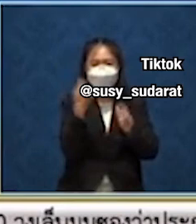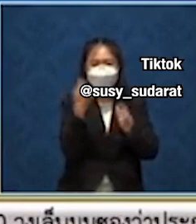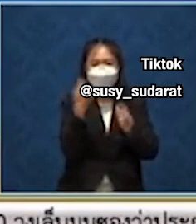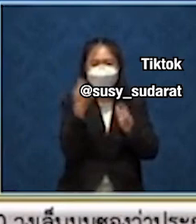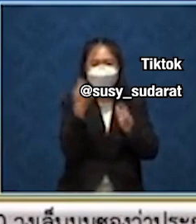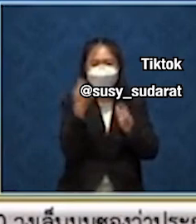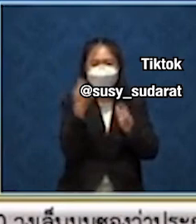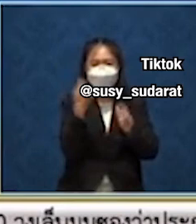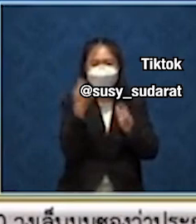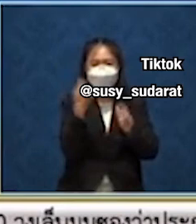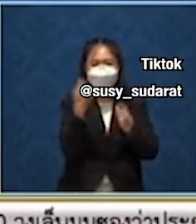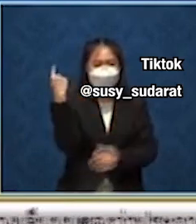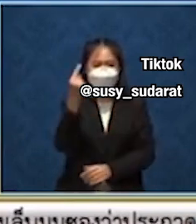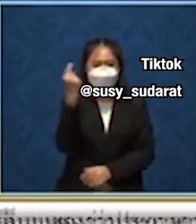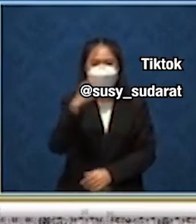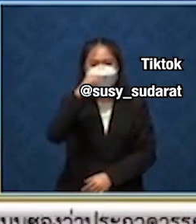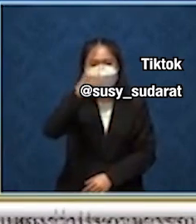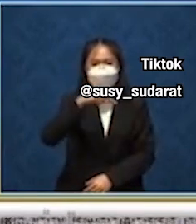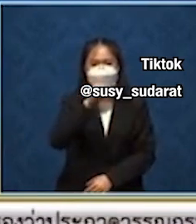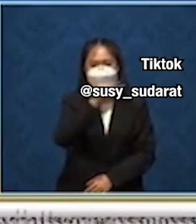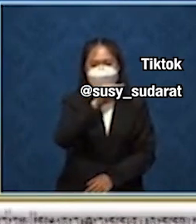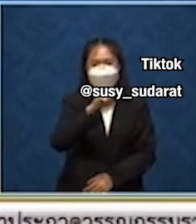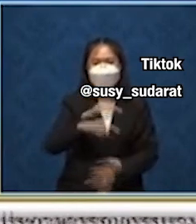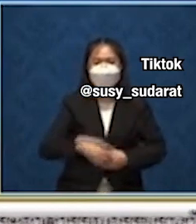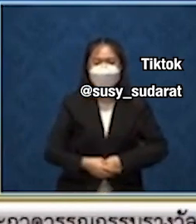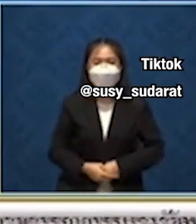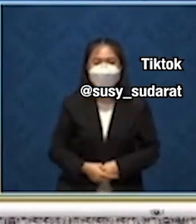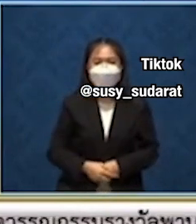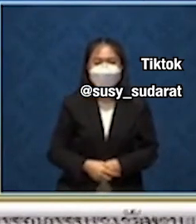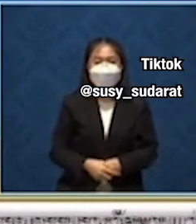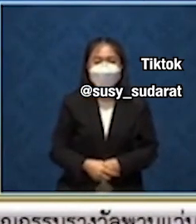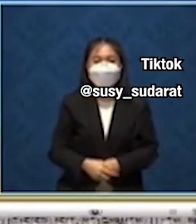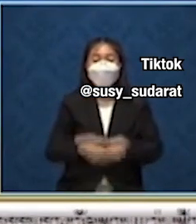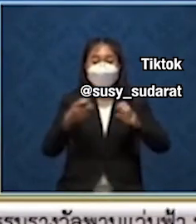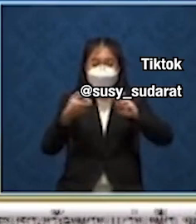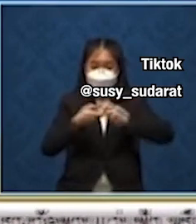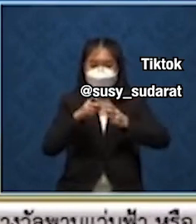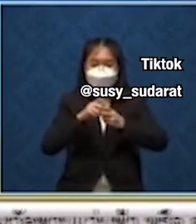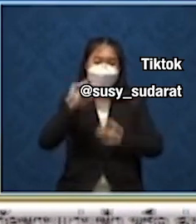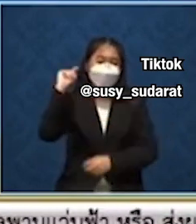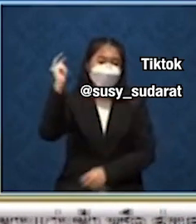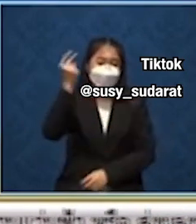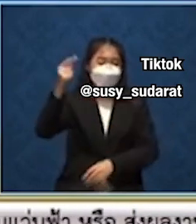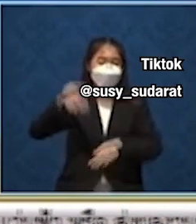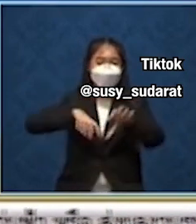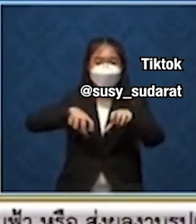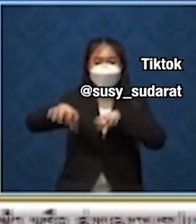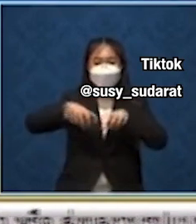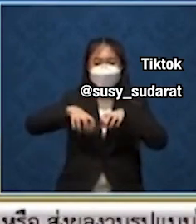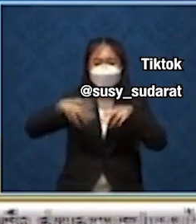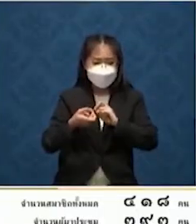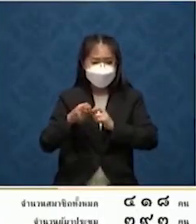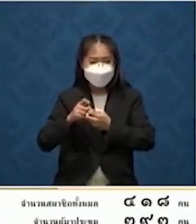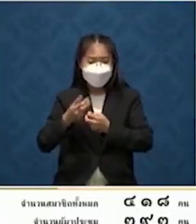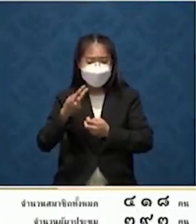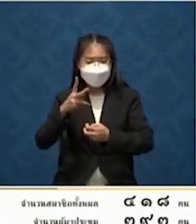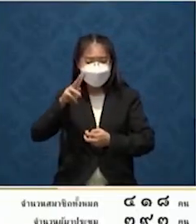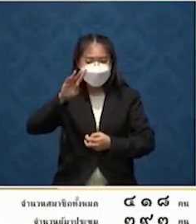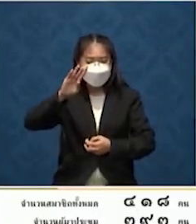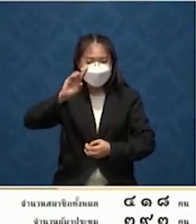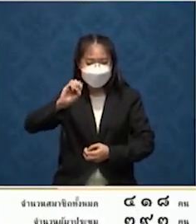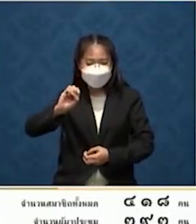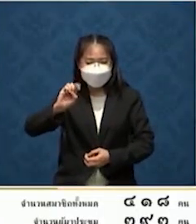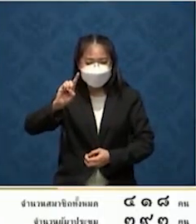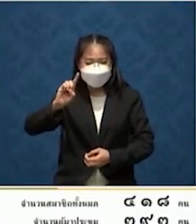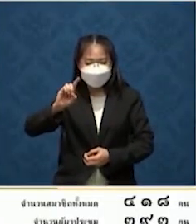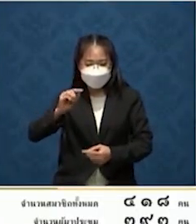องเที่ยวเนี่ยน ะ ทีนี้คุณธนกรวังบุญคงชนะได้มีการชี้แจงเป็นการชี้แจงโดยยกเอาข้อเ